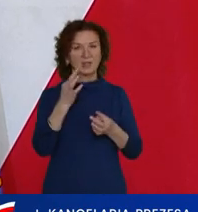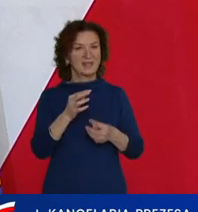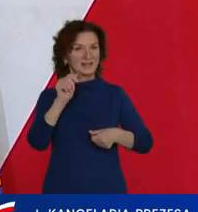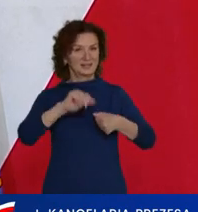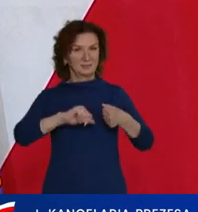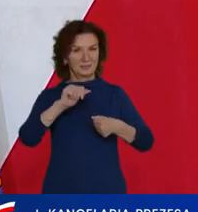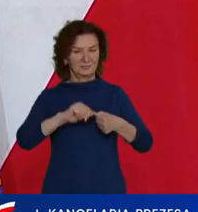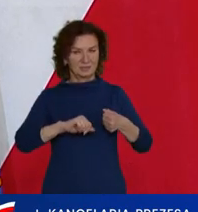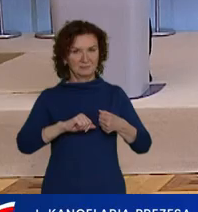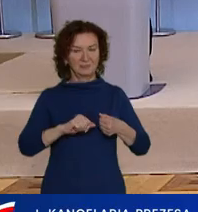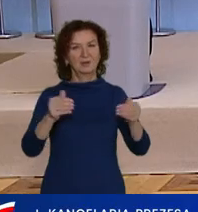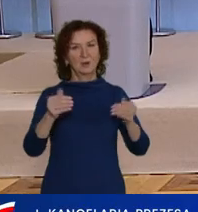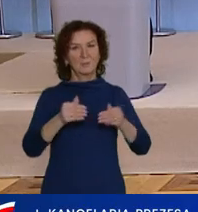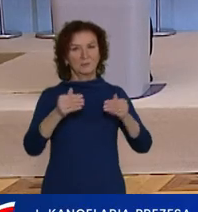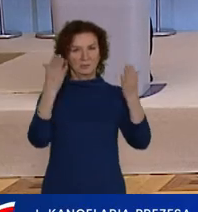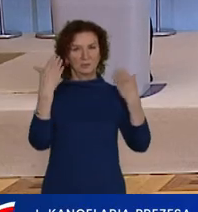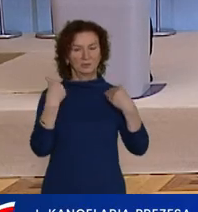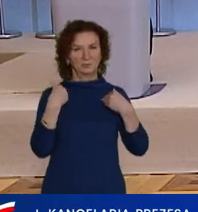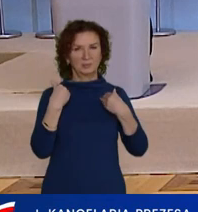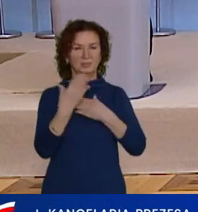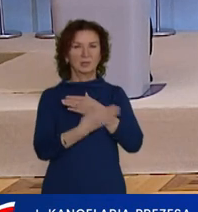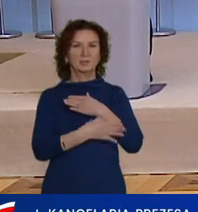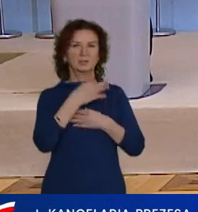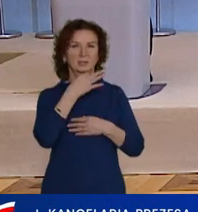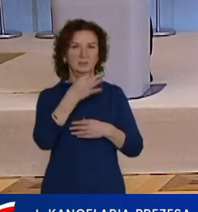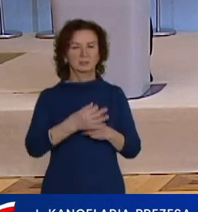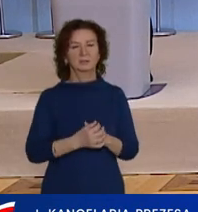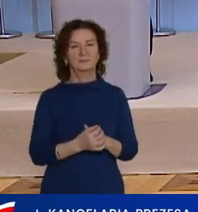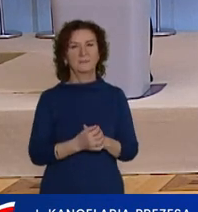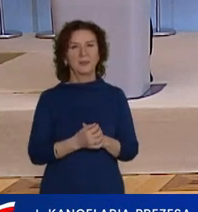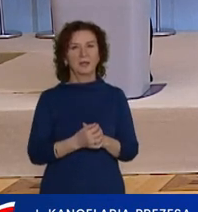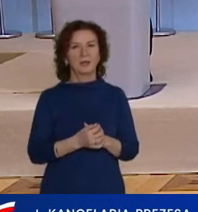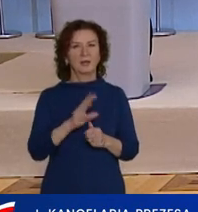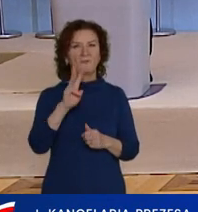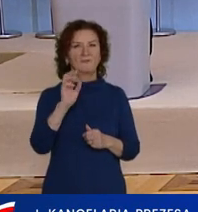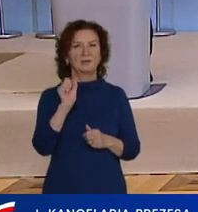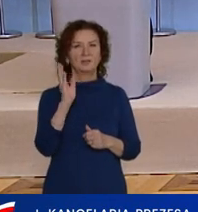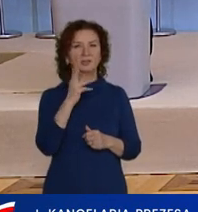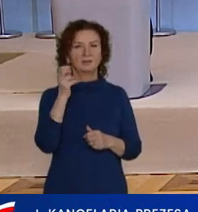naszego systemu. Dziękuję. Dziękuję. Ostatnie pytanie, redaktor Małgorzata Waszkiewicz, Radio Tok FM.